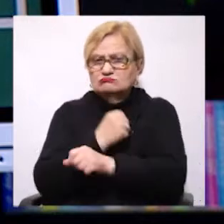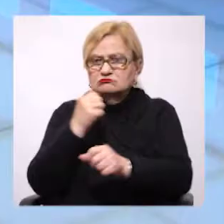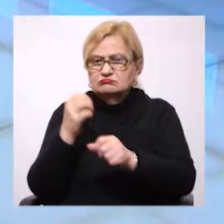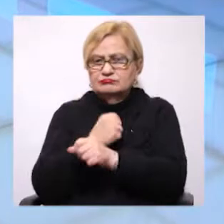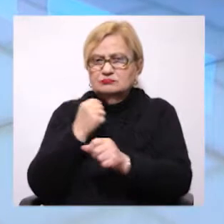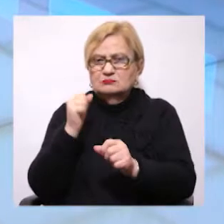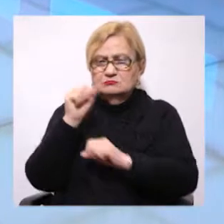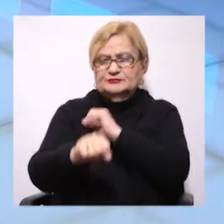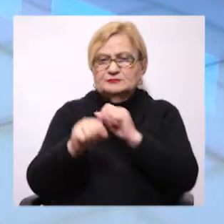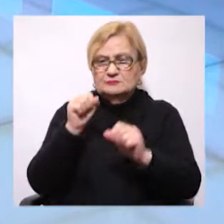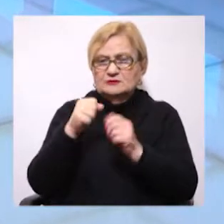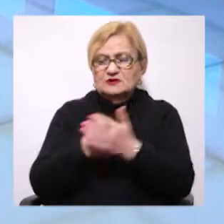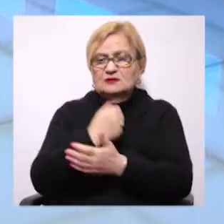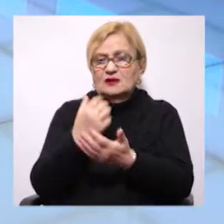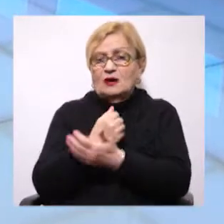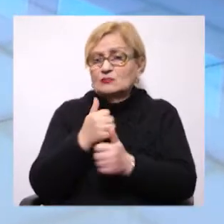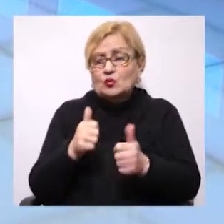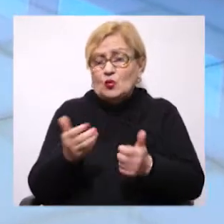მიზნებს?